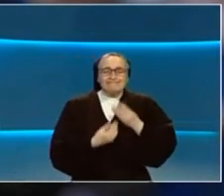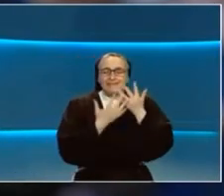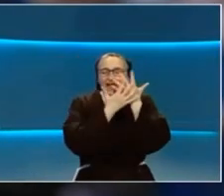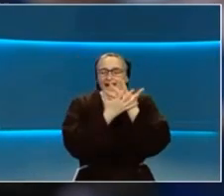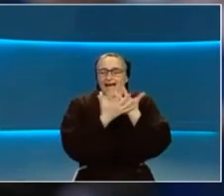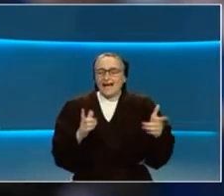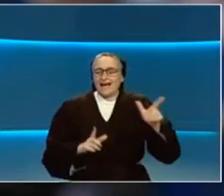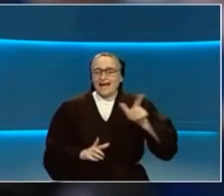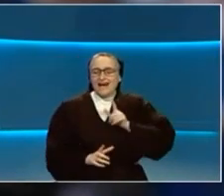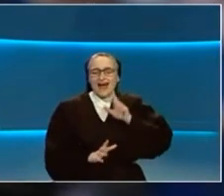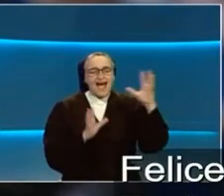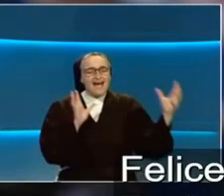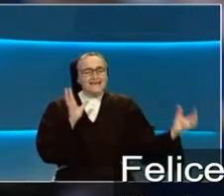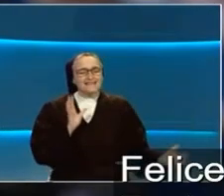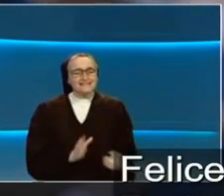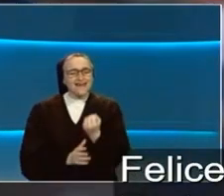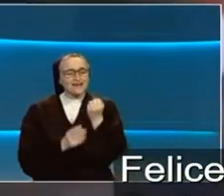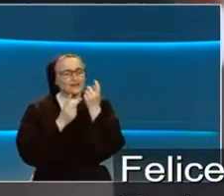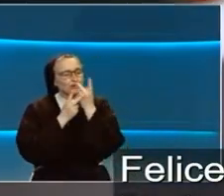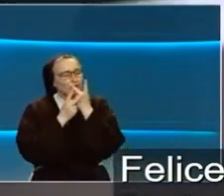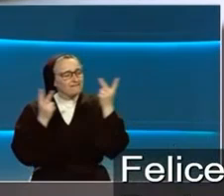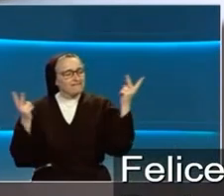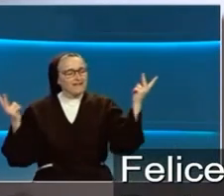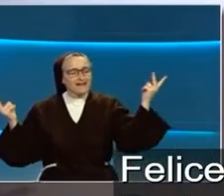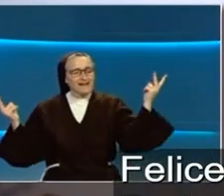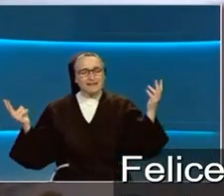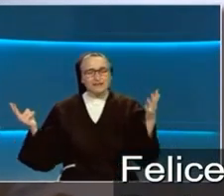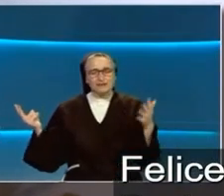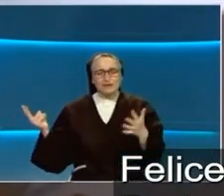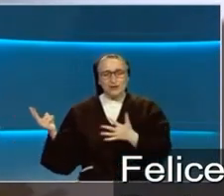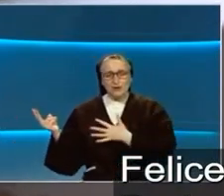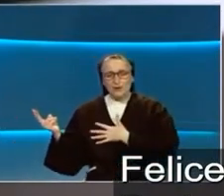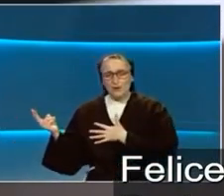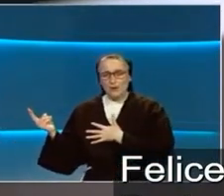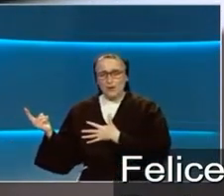actantum meruit habere